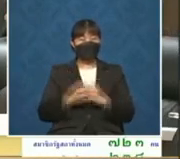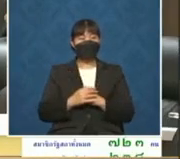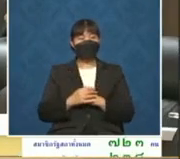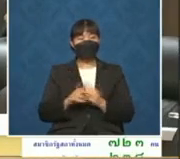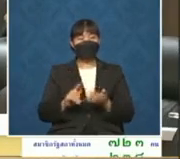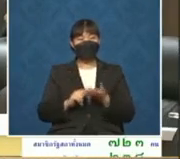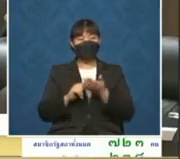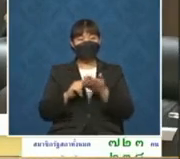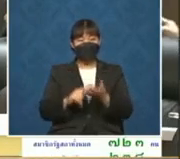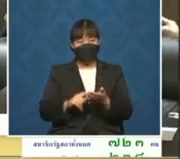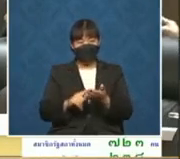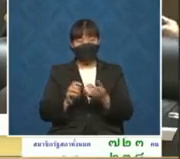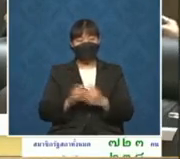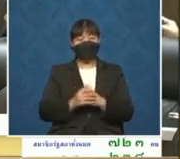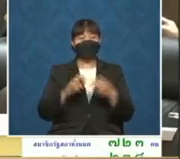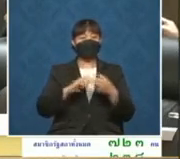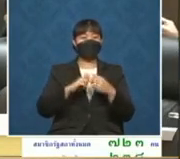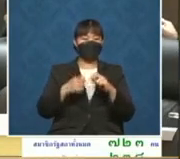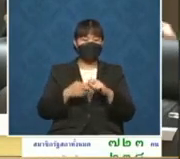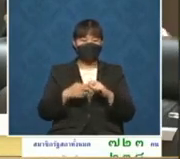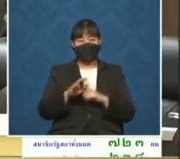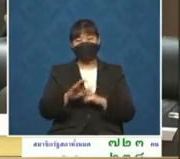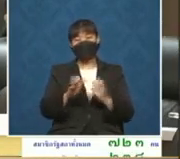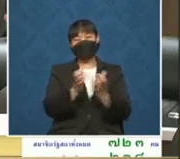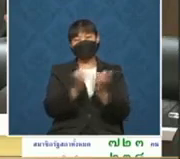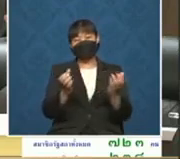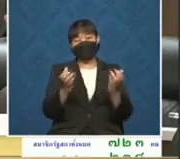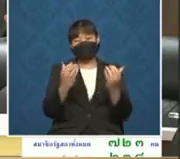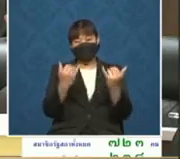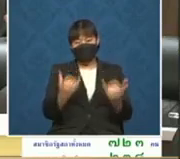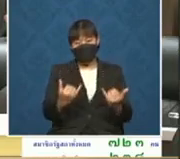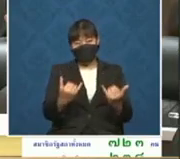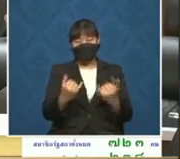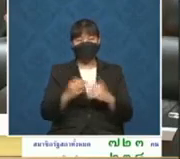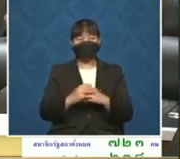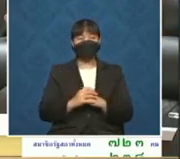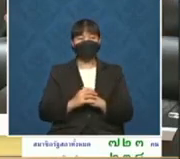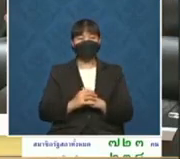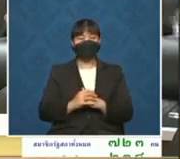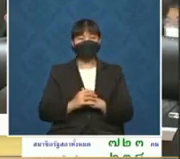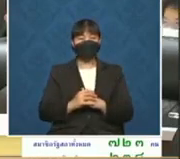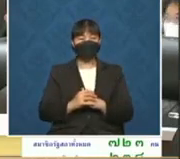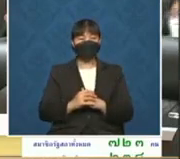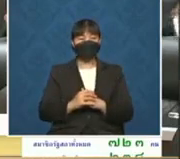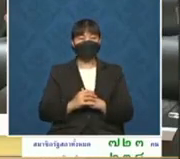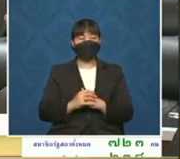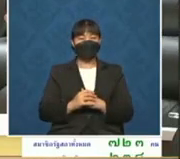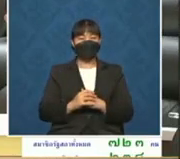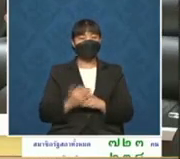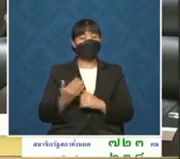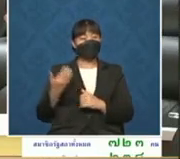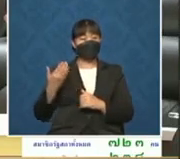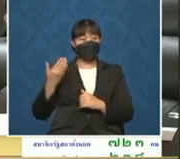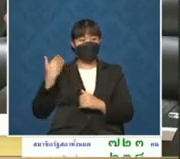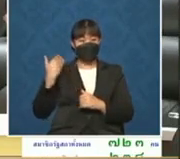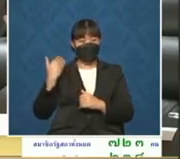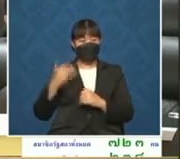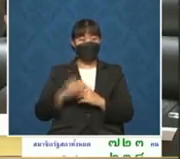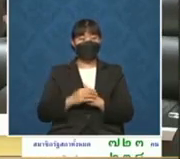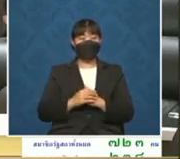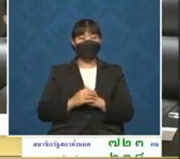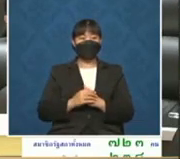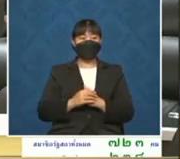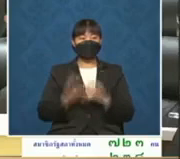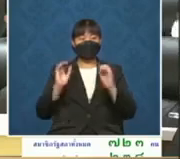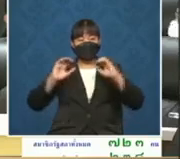านะฮะแต่มากล่าวหาแบบนี้เนี่ยเป็นการกล่าวหาเท็จคำโตและรุนแรงมากทีนี้คำพูดของคุณปิย